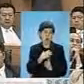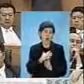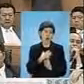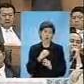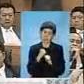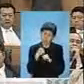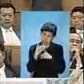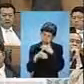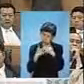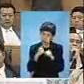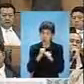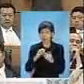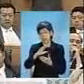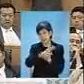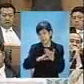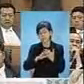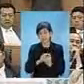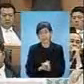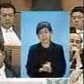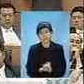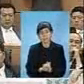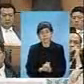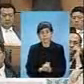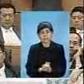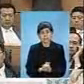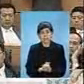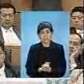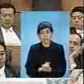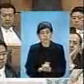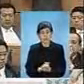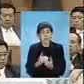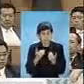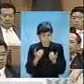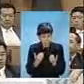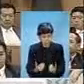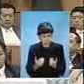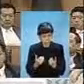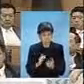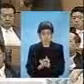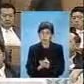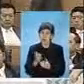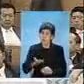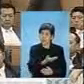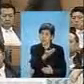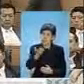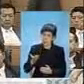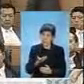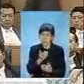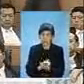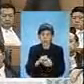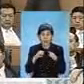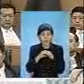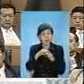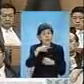การเดินไปข้างหน้าของประเทศเวลานี้เนี่ยเพื่อนสมาชิกหลายคนนะฮะโดยเฉพาะอย่างยิ่งพ